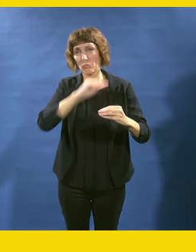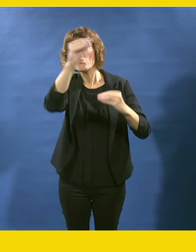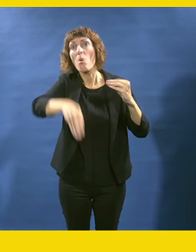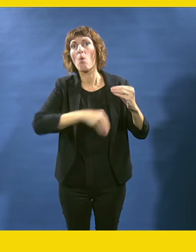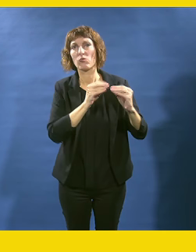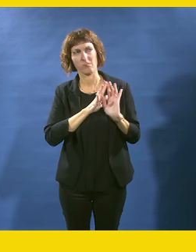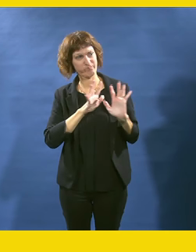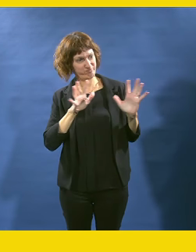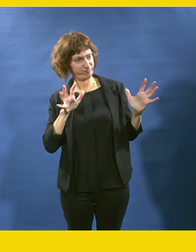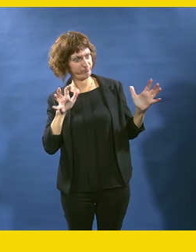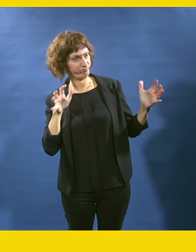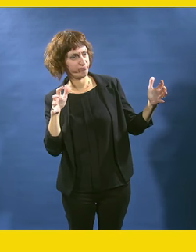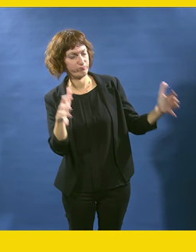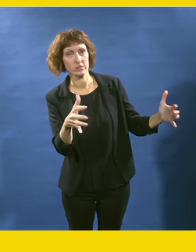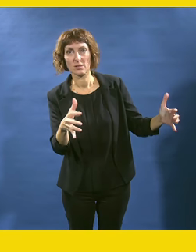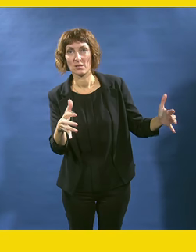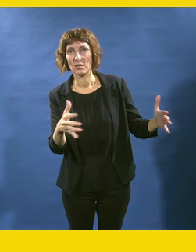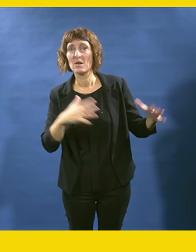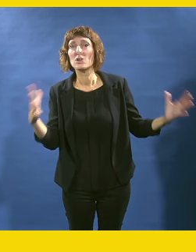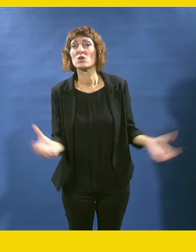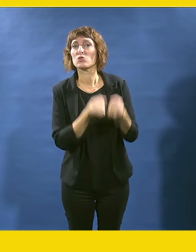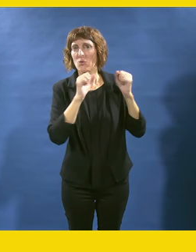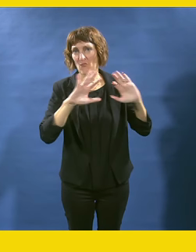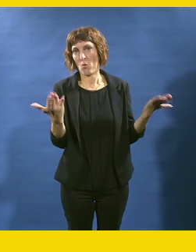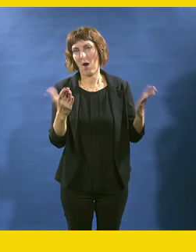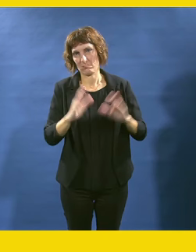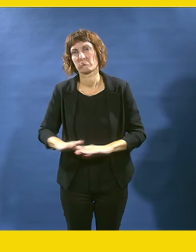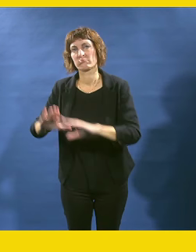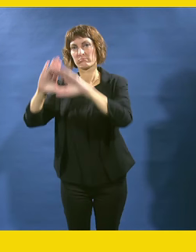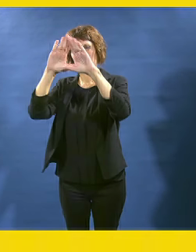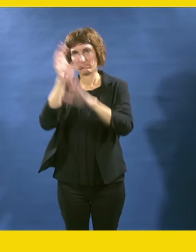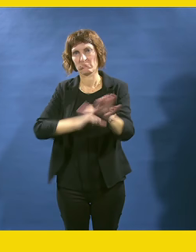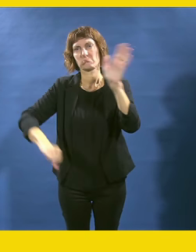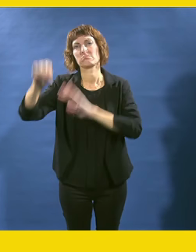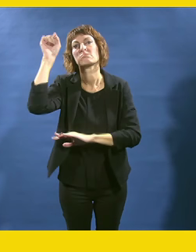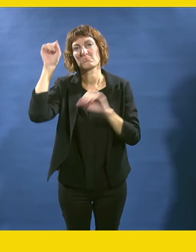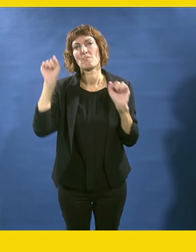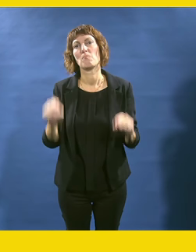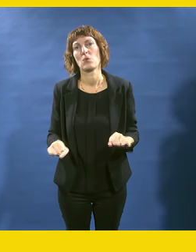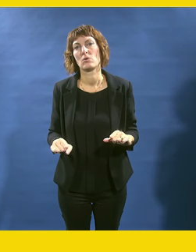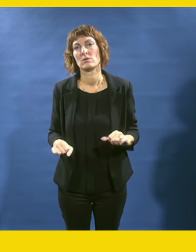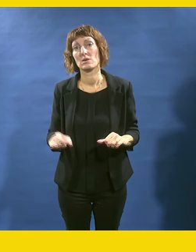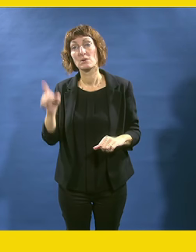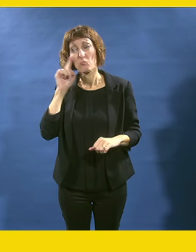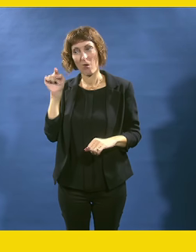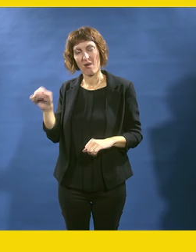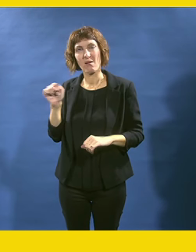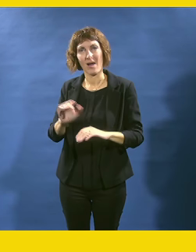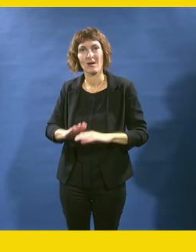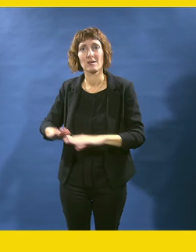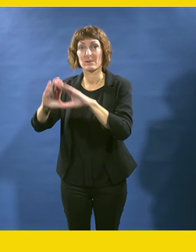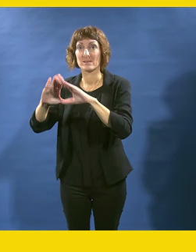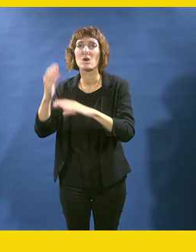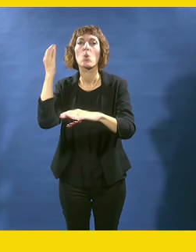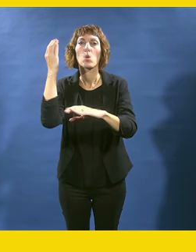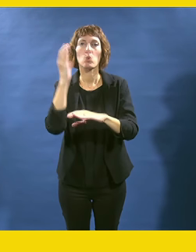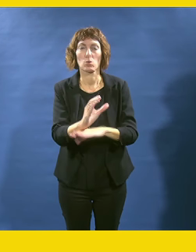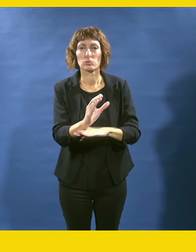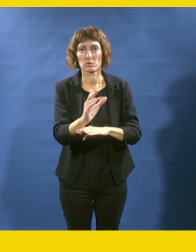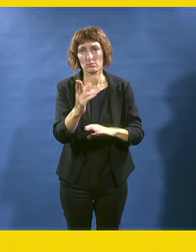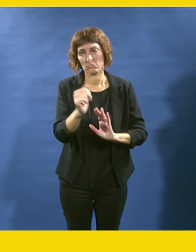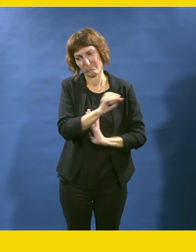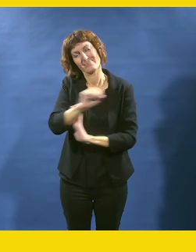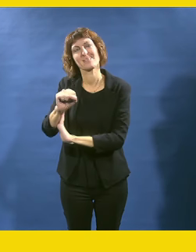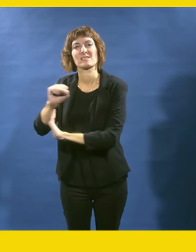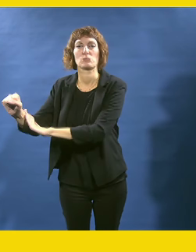le féminisme qui nous sauvera. Parce que le féminisme est d'abord et avant tout un antifascisme.